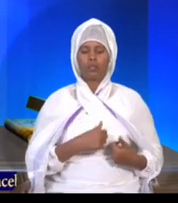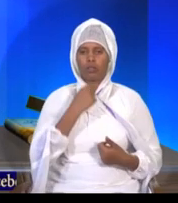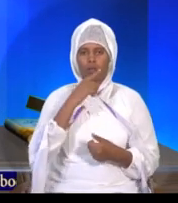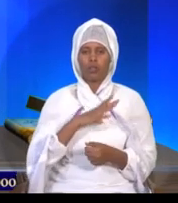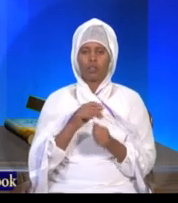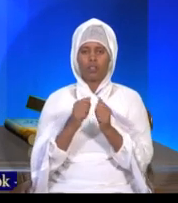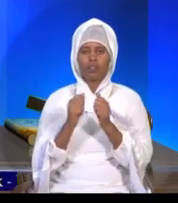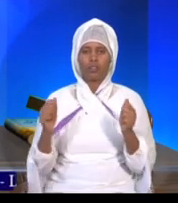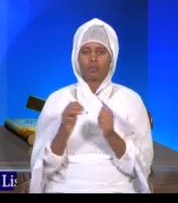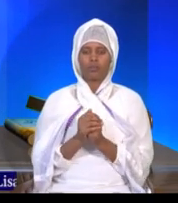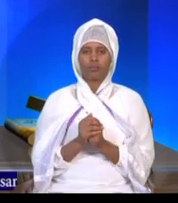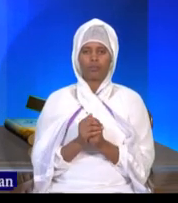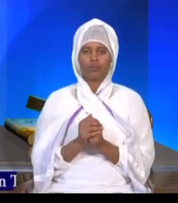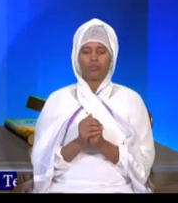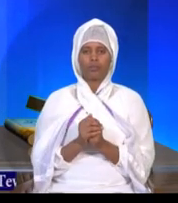ልበይ ክብሎ እንከሎ ግን